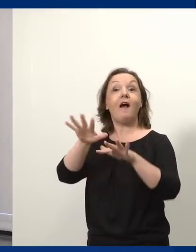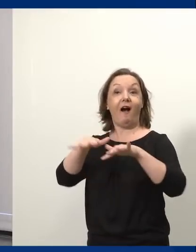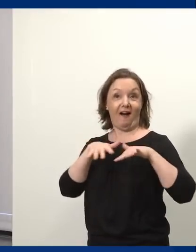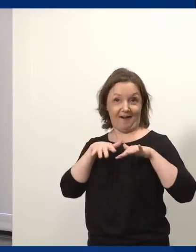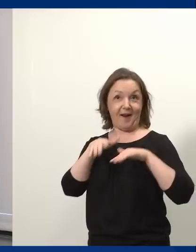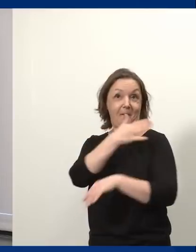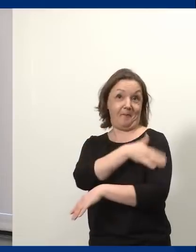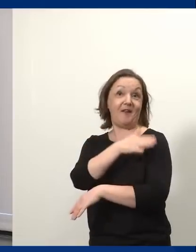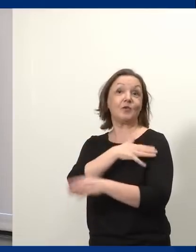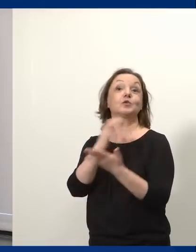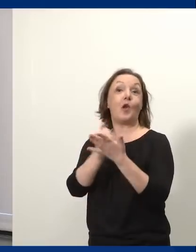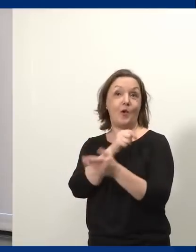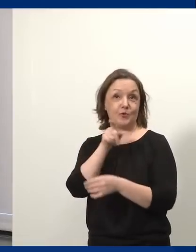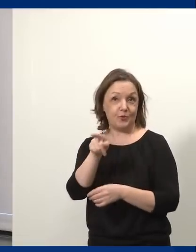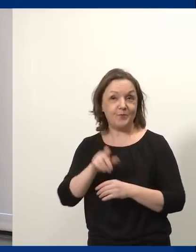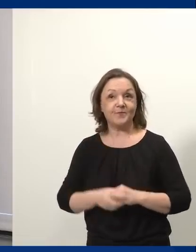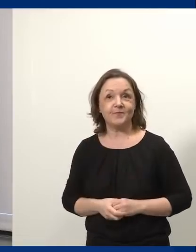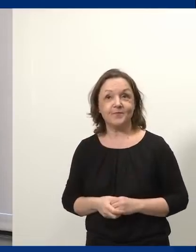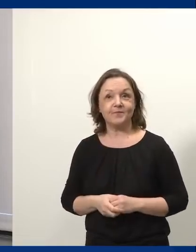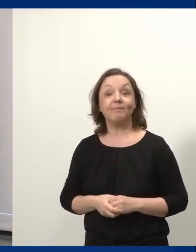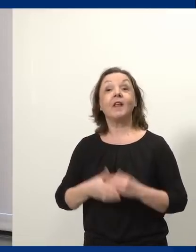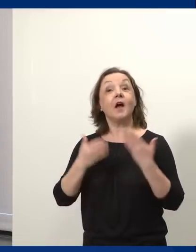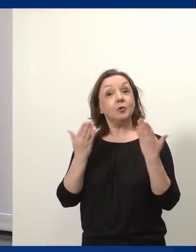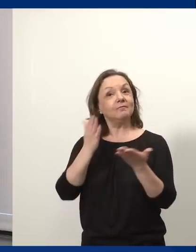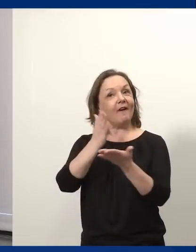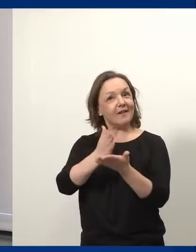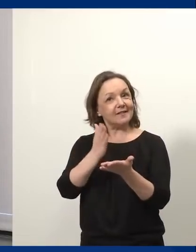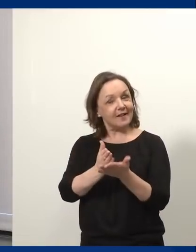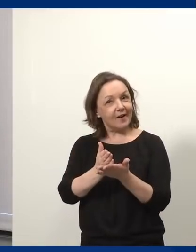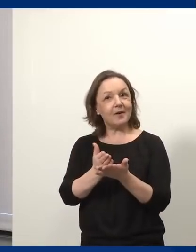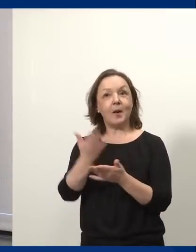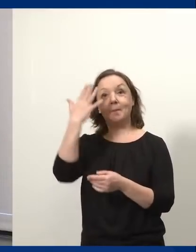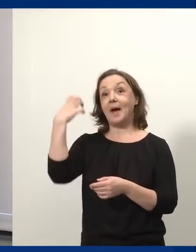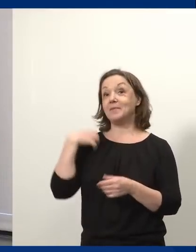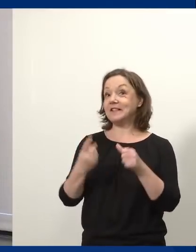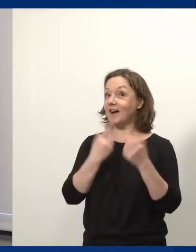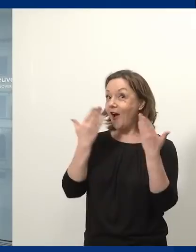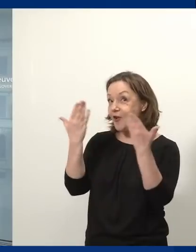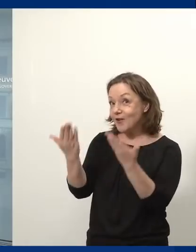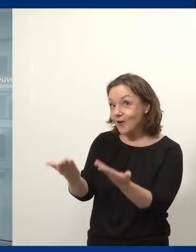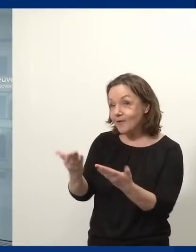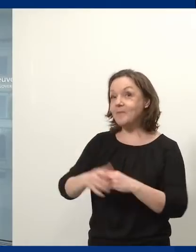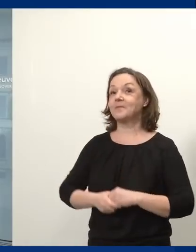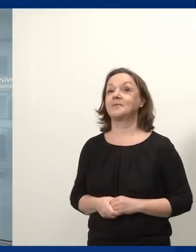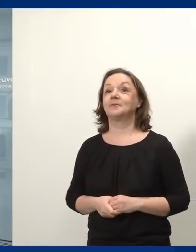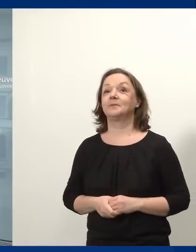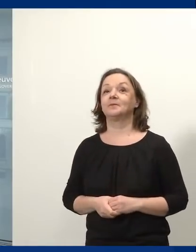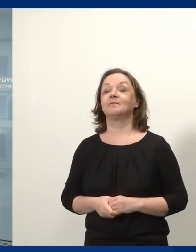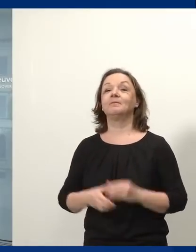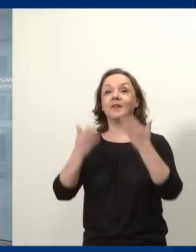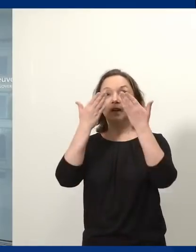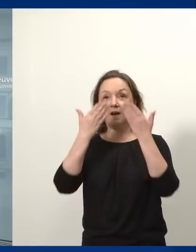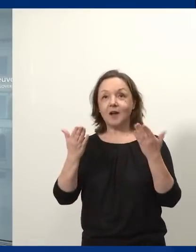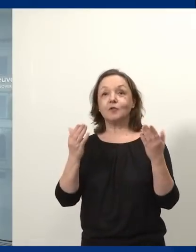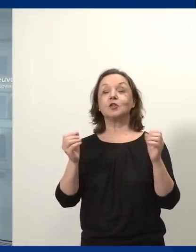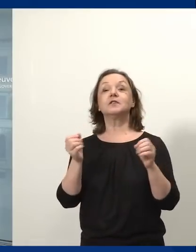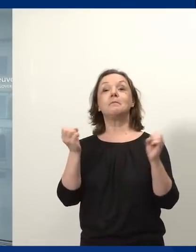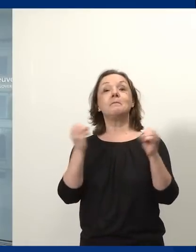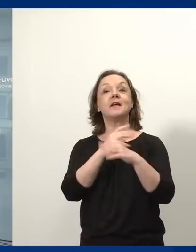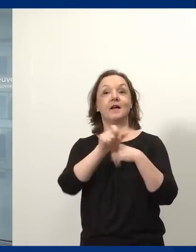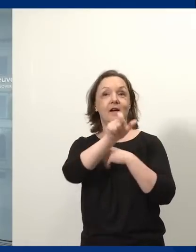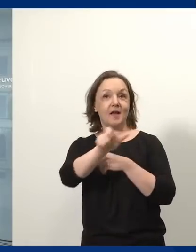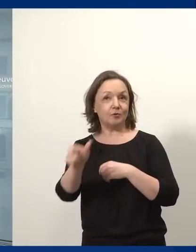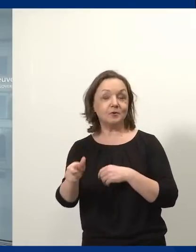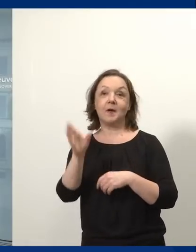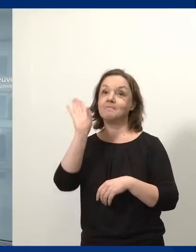Areenan palvelusta. Mennään varsinaiseen asiaan ja pääministeri aloittaa. Olkaa hyvä. Arvoisat tiedotusvälineiden